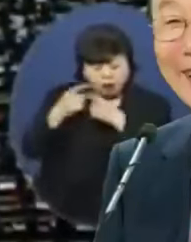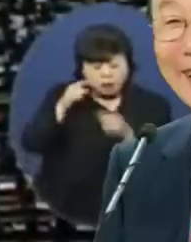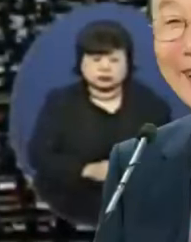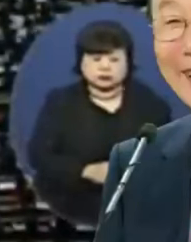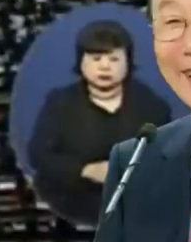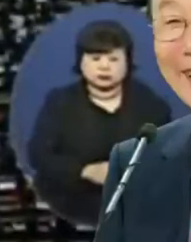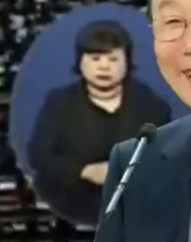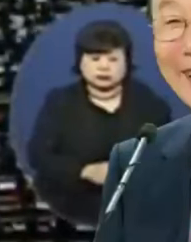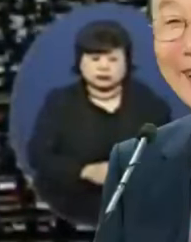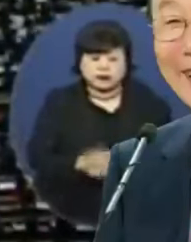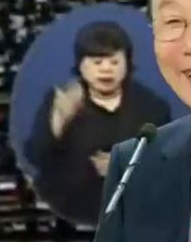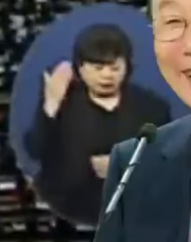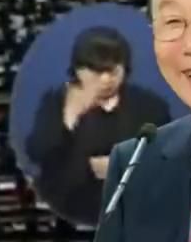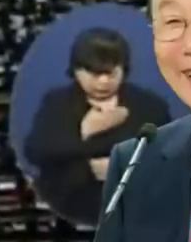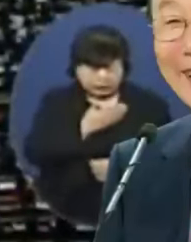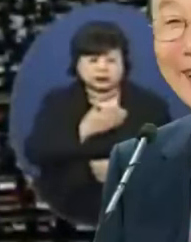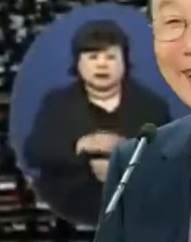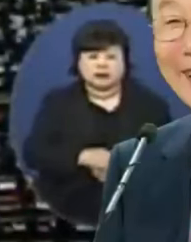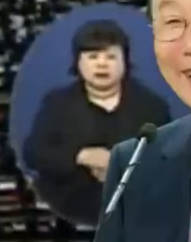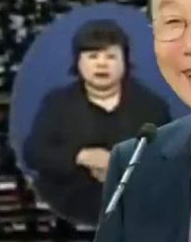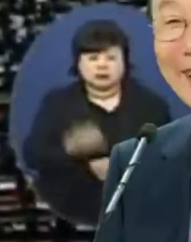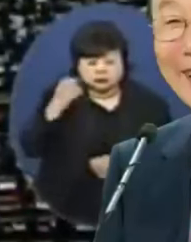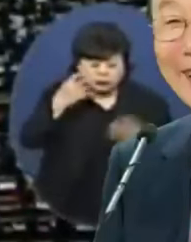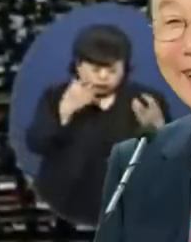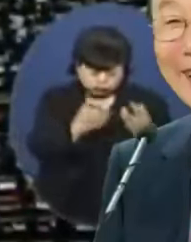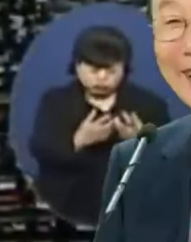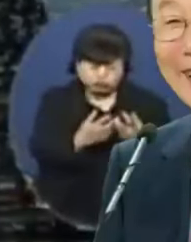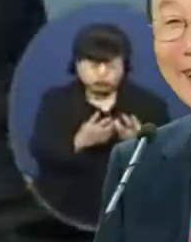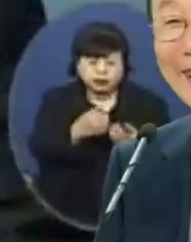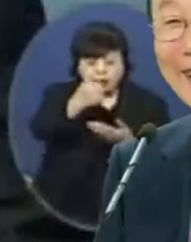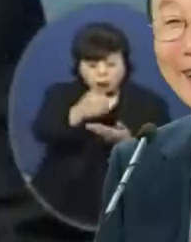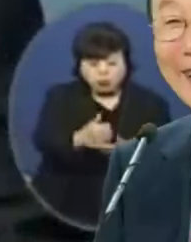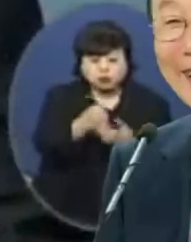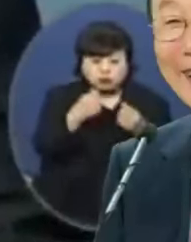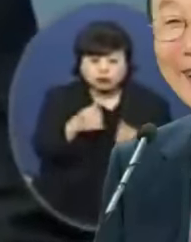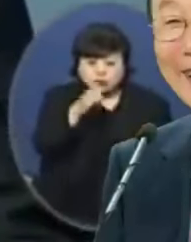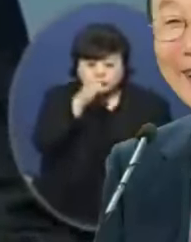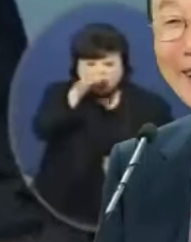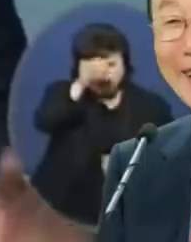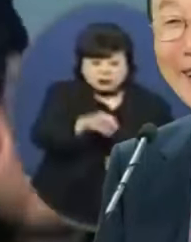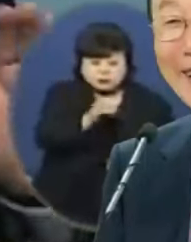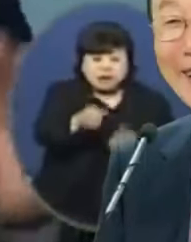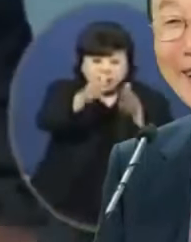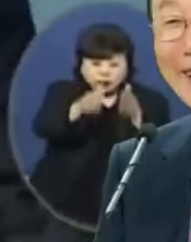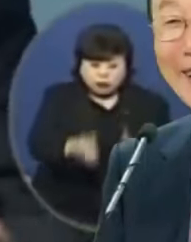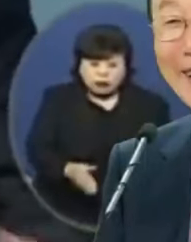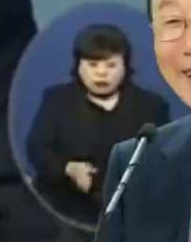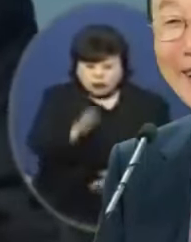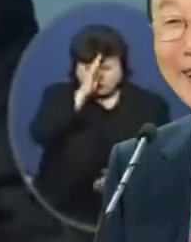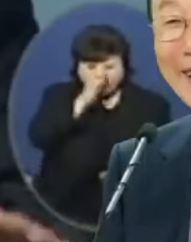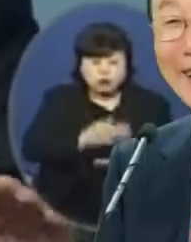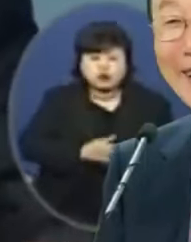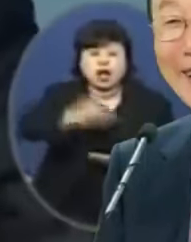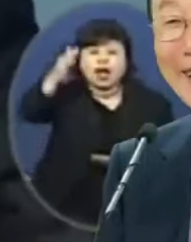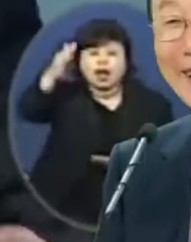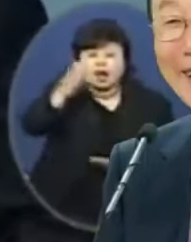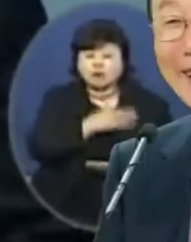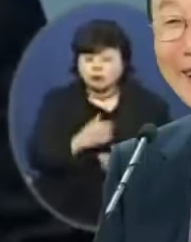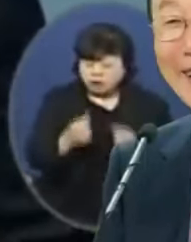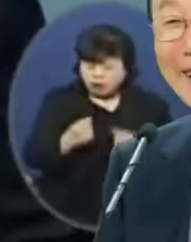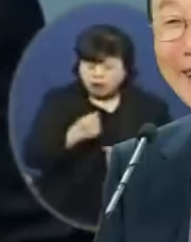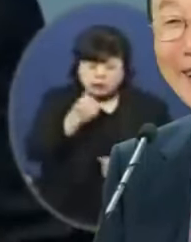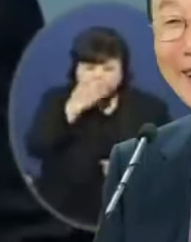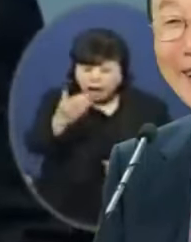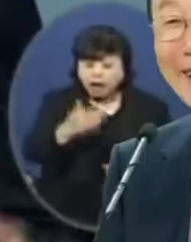청산하고 성결함과 성령의 충만함을 모시고 있습니다. 십자가를 통하여 병이 물러가고 건강을